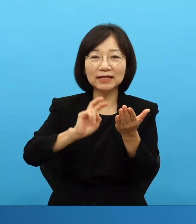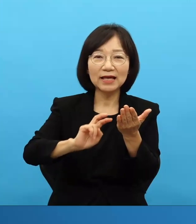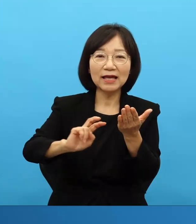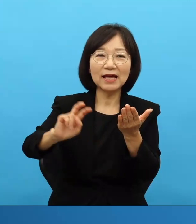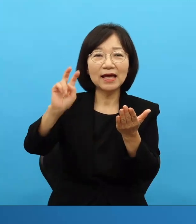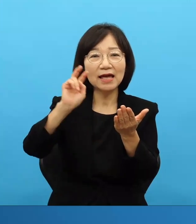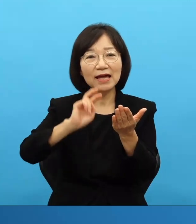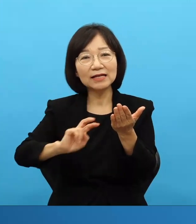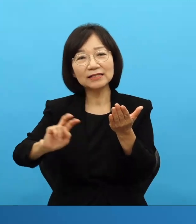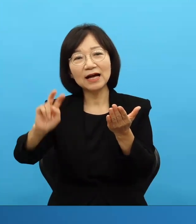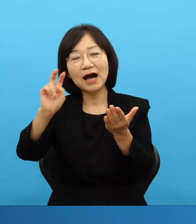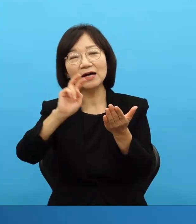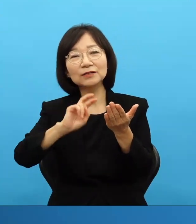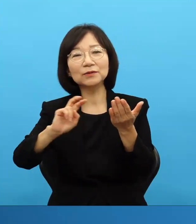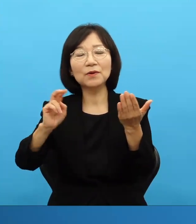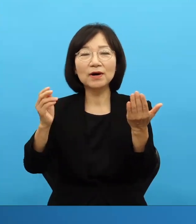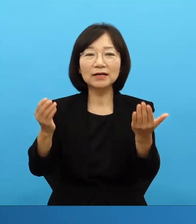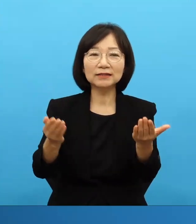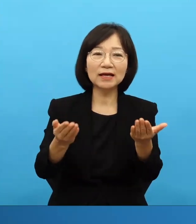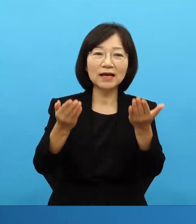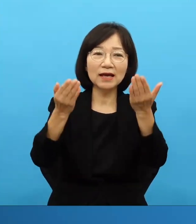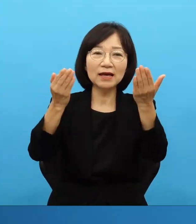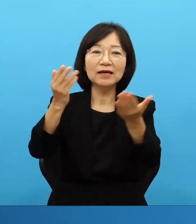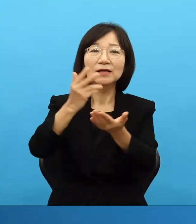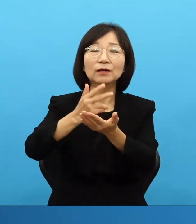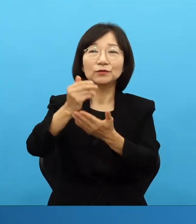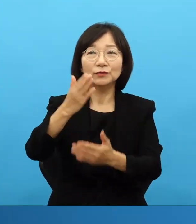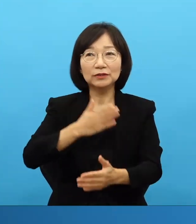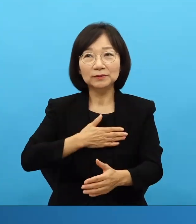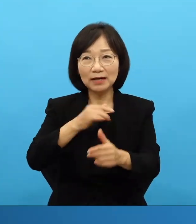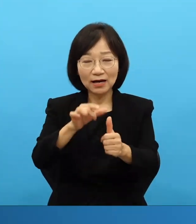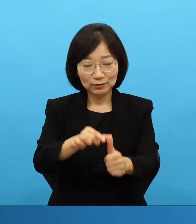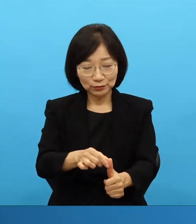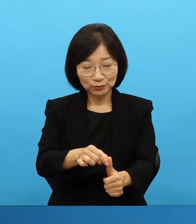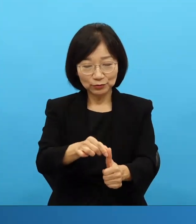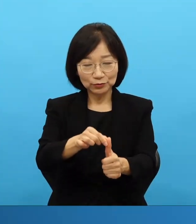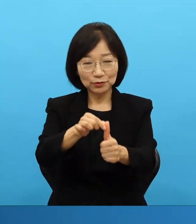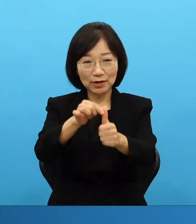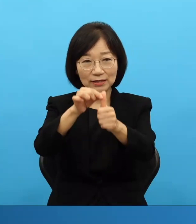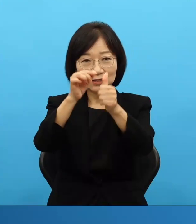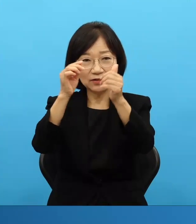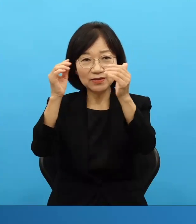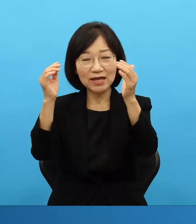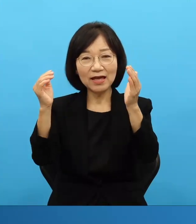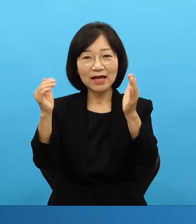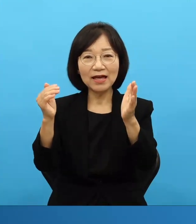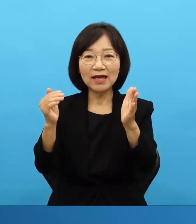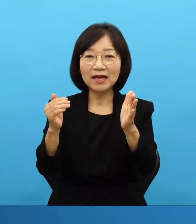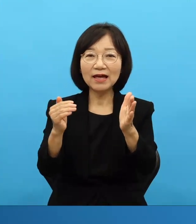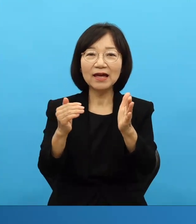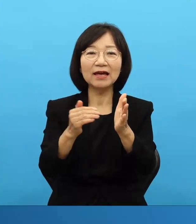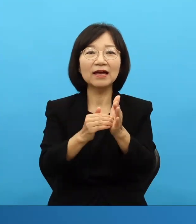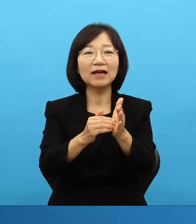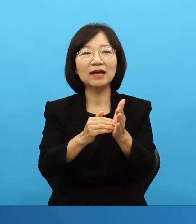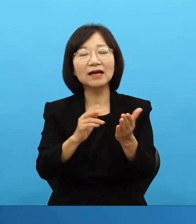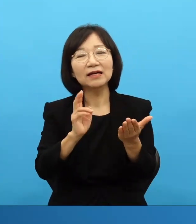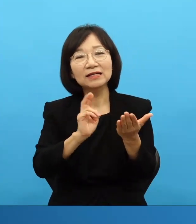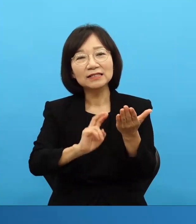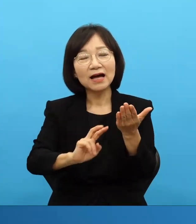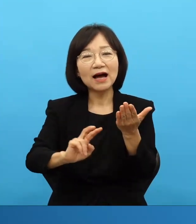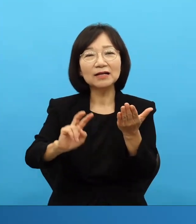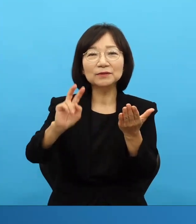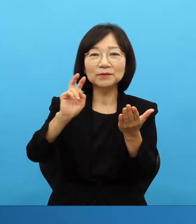아옵소서. 내게 무슨 악한 행위가 있나 보시고 나를 영원한 길로 인도하소서. 아멘. 우리의 신앙을 고백합니다.